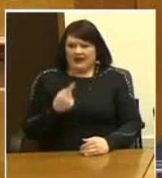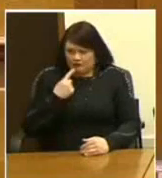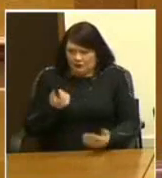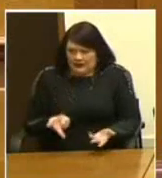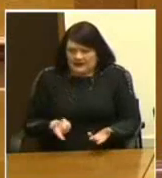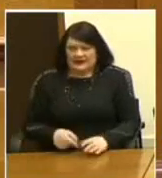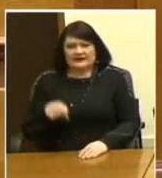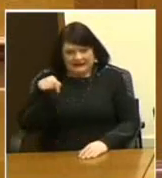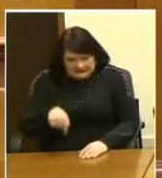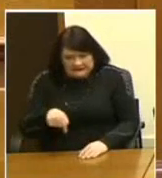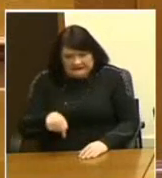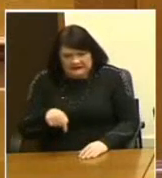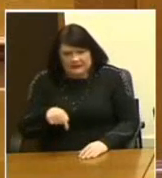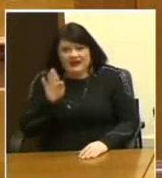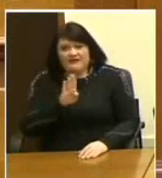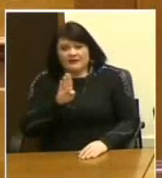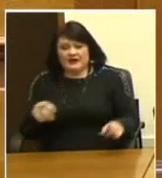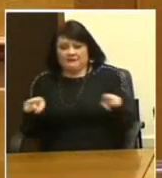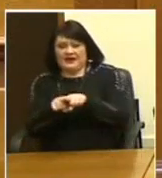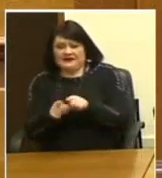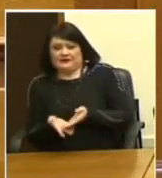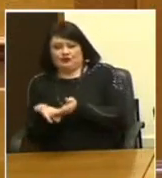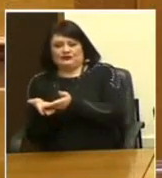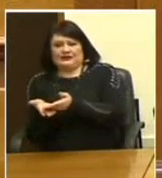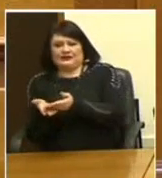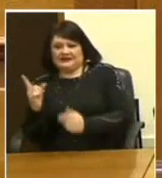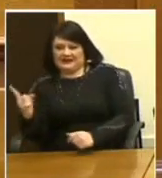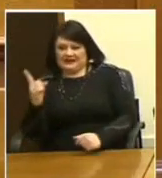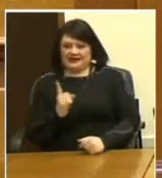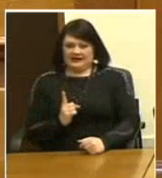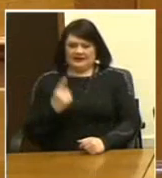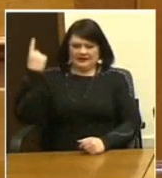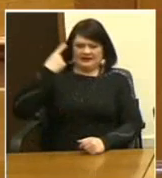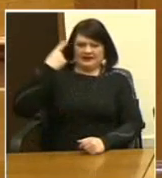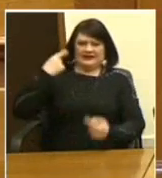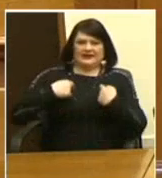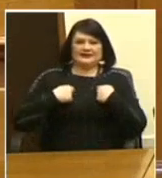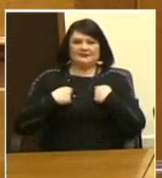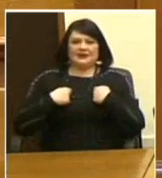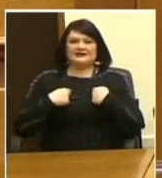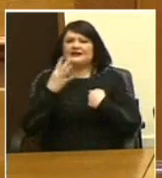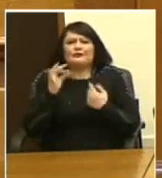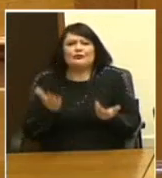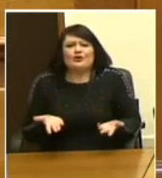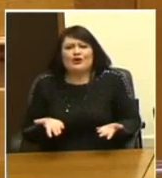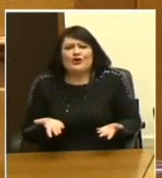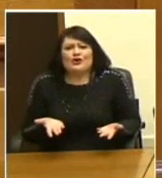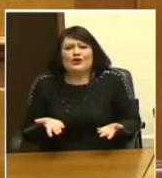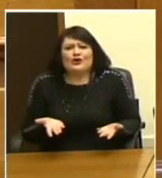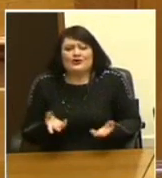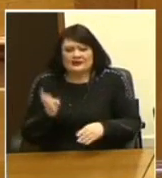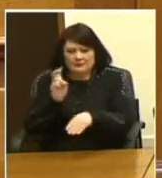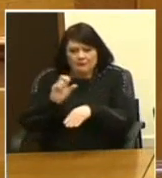τις πλάτες του κυρίου Βέμπερ, έρχεστε εσείς να ασκήσετε κριτική σε εμάς, γιατί για τα πρωτογενή